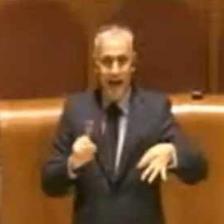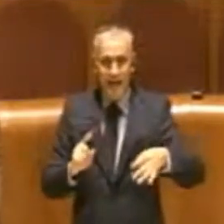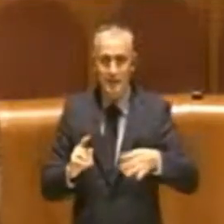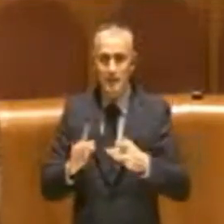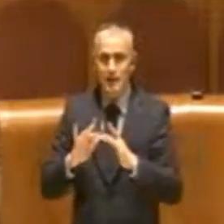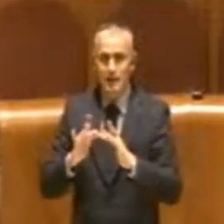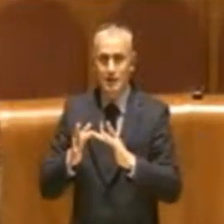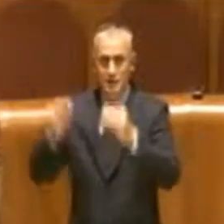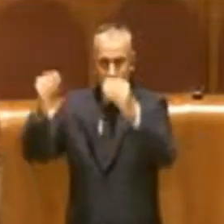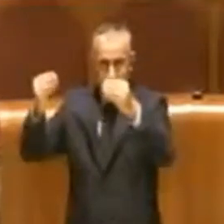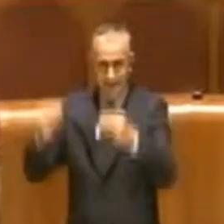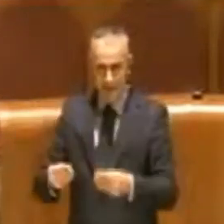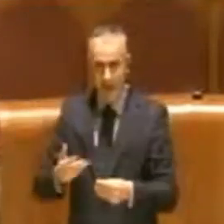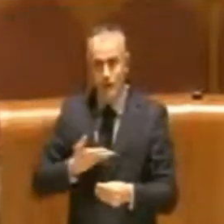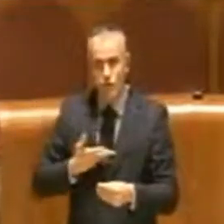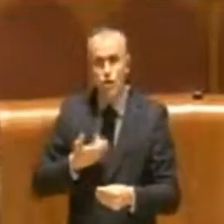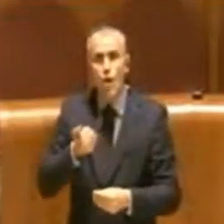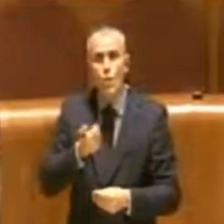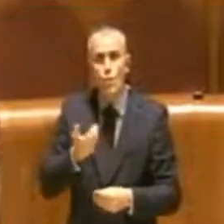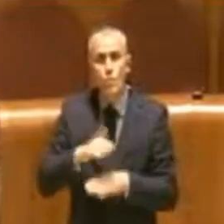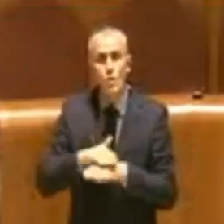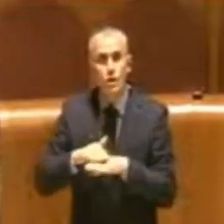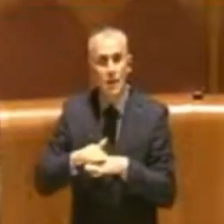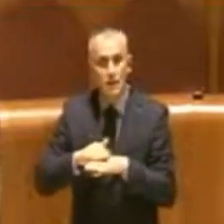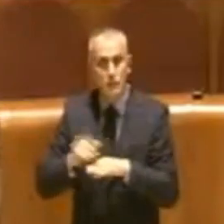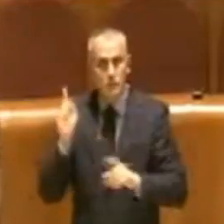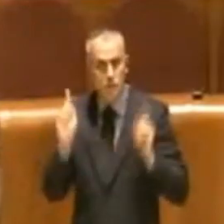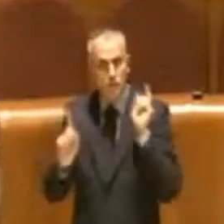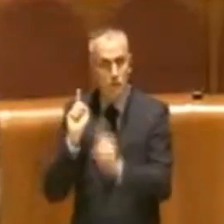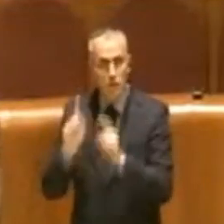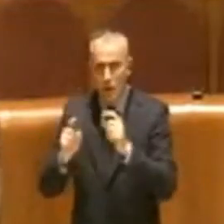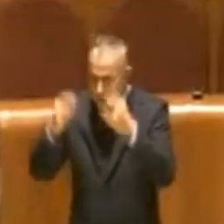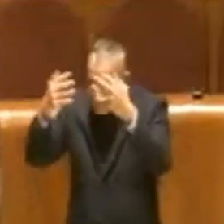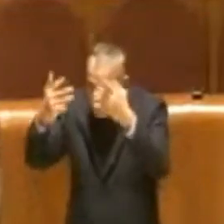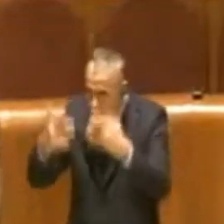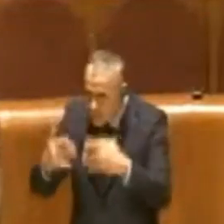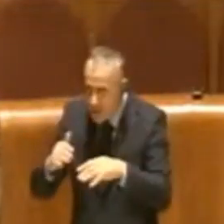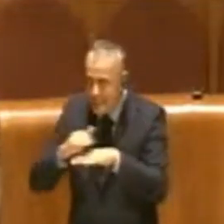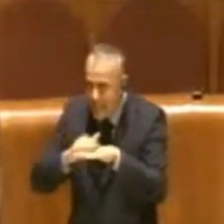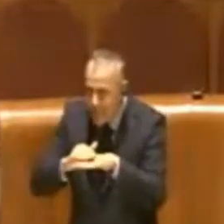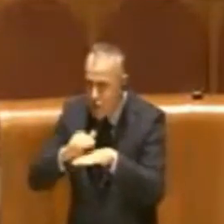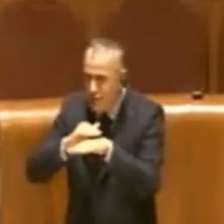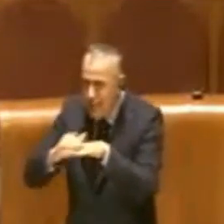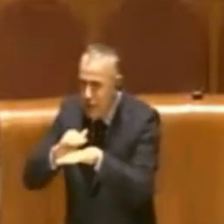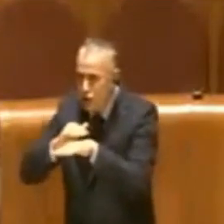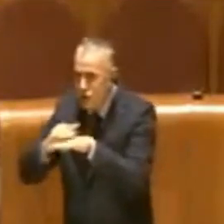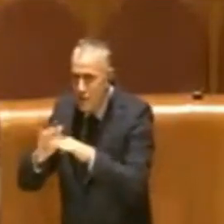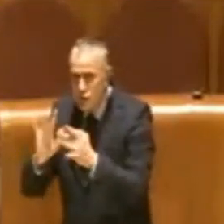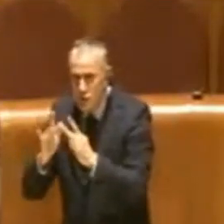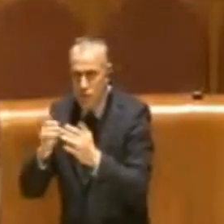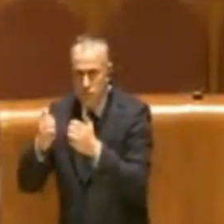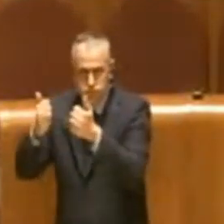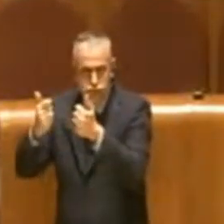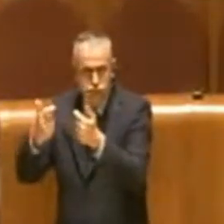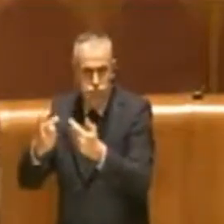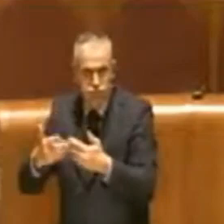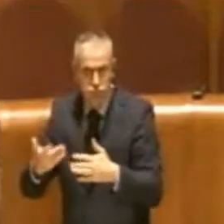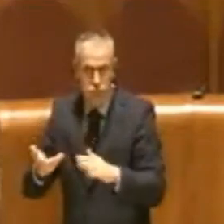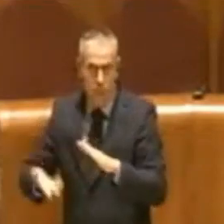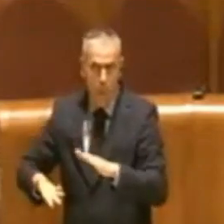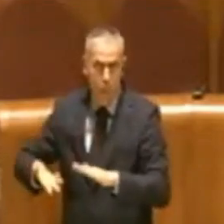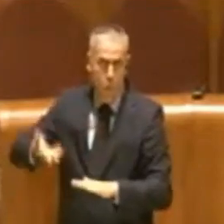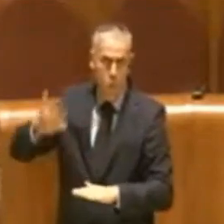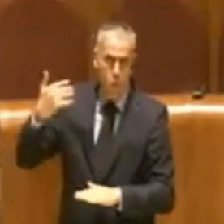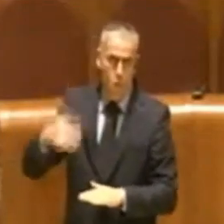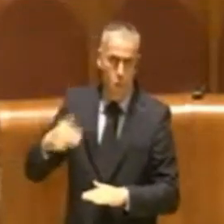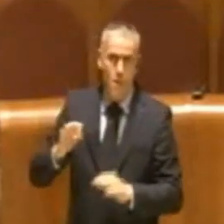ha un numero di servizi, credo tra il più elevato, il numero di servizi digitalizzati all'interno diciamo, del